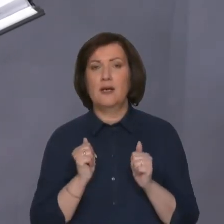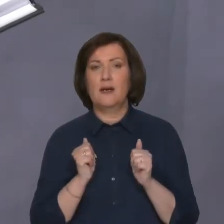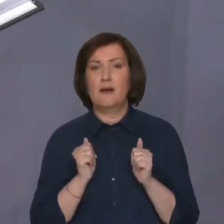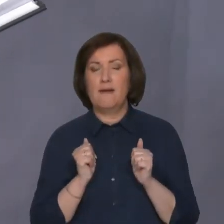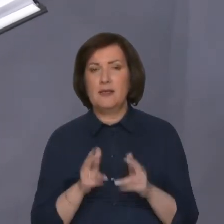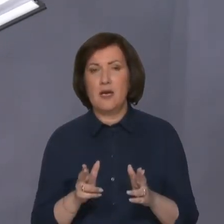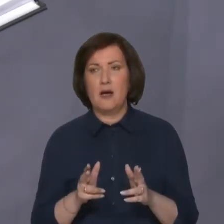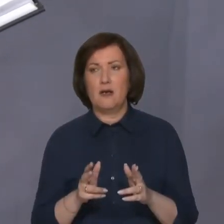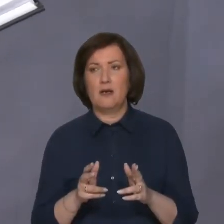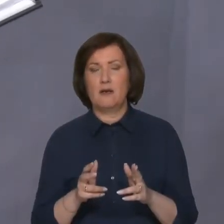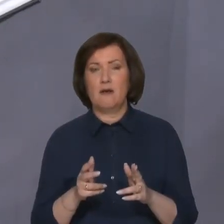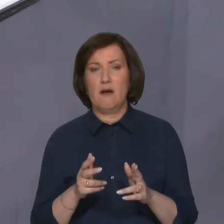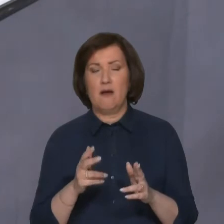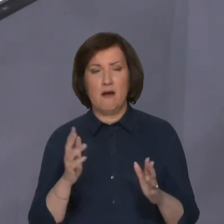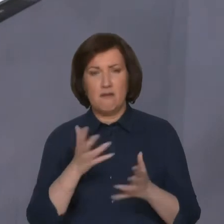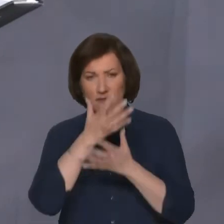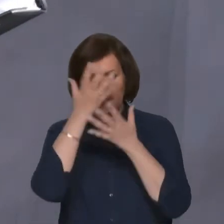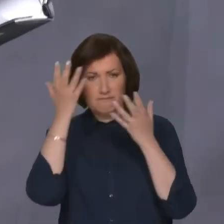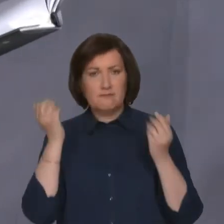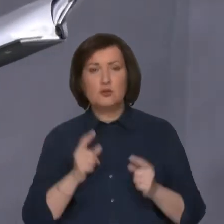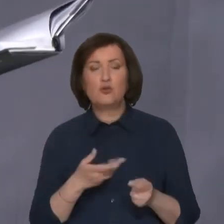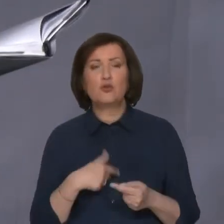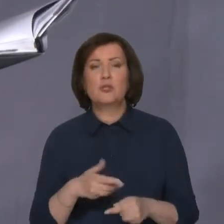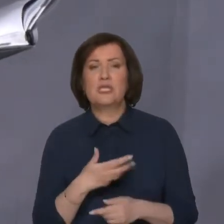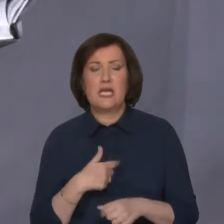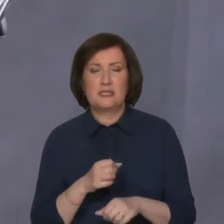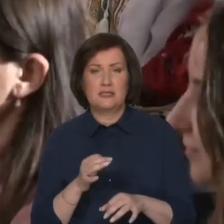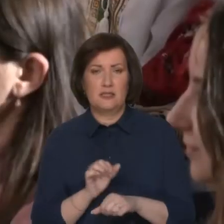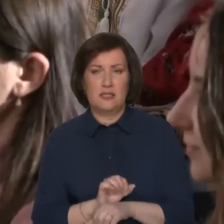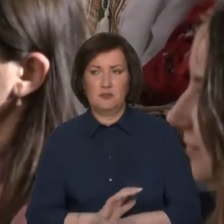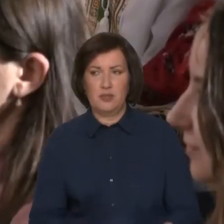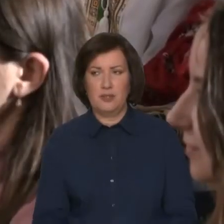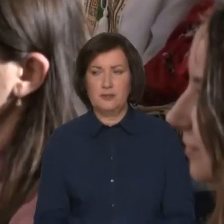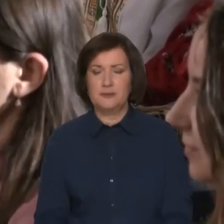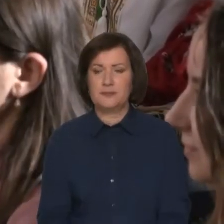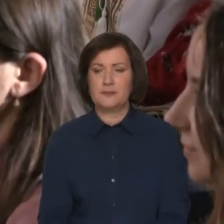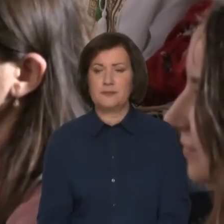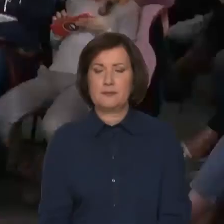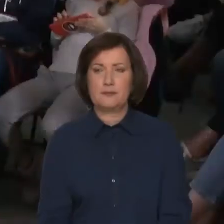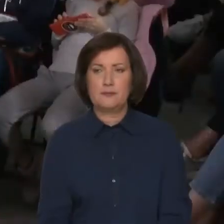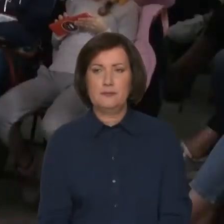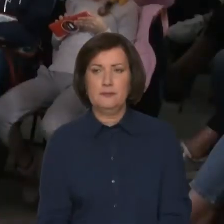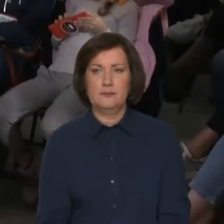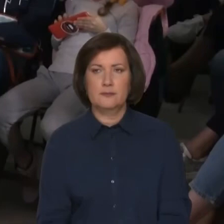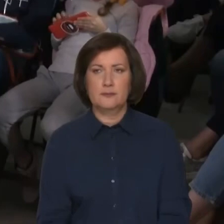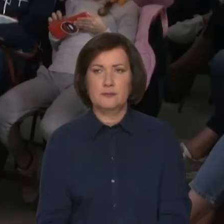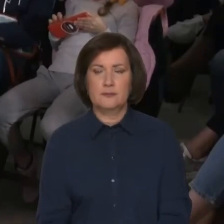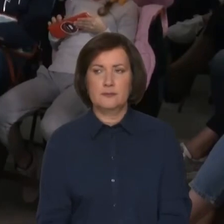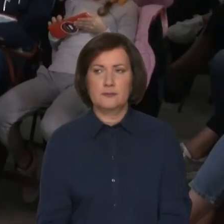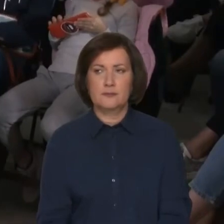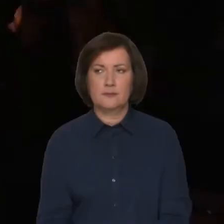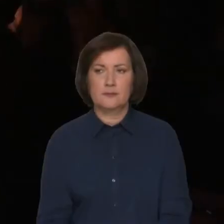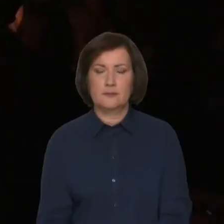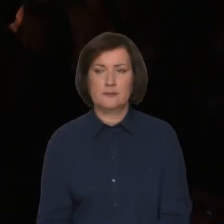безумов нас занете, то ніщо вже тоді нас не спинить. Марія Мороз, Ірина Капуш, Володимир Дорош,